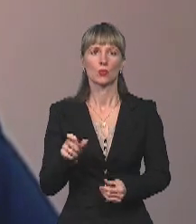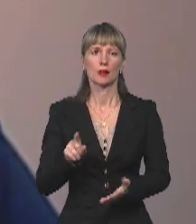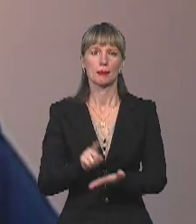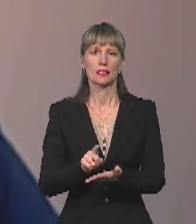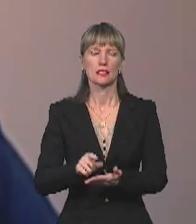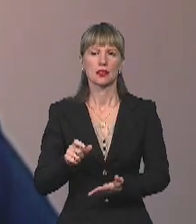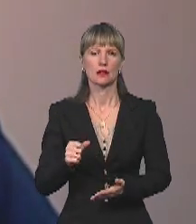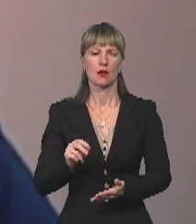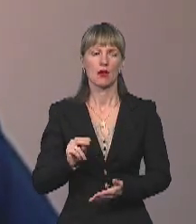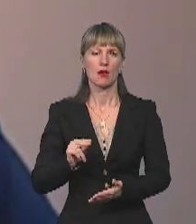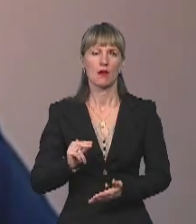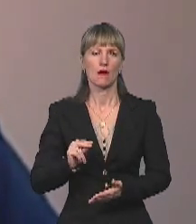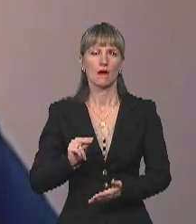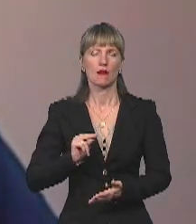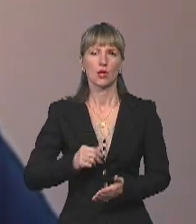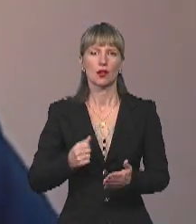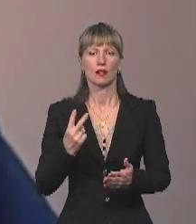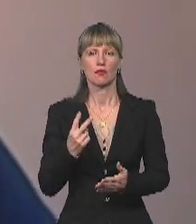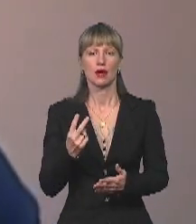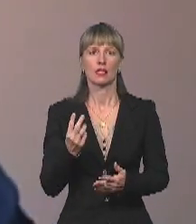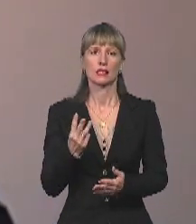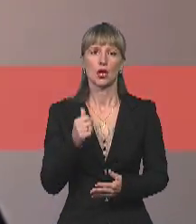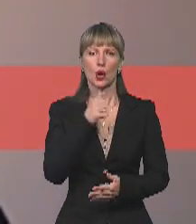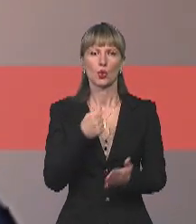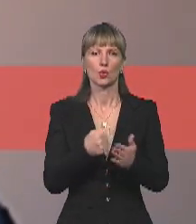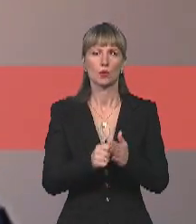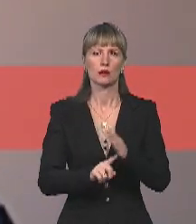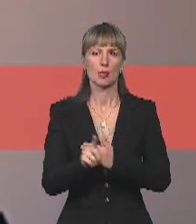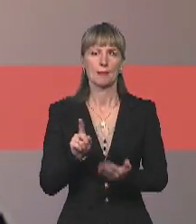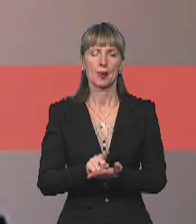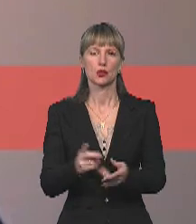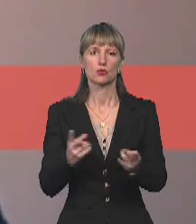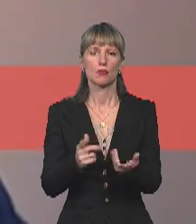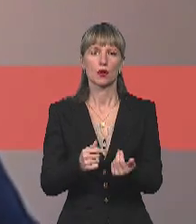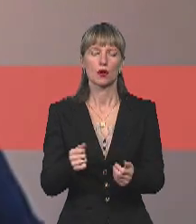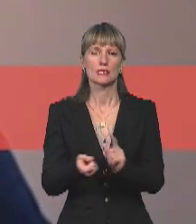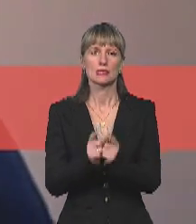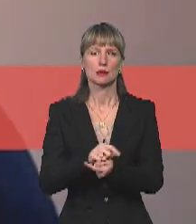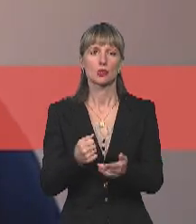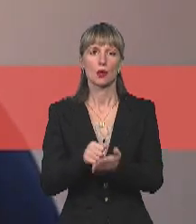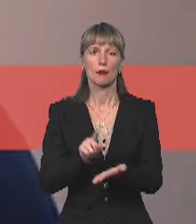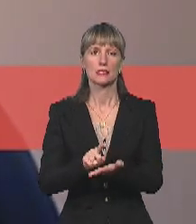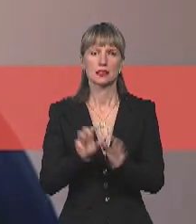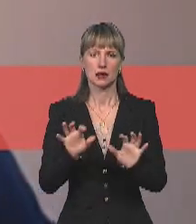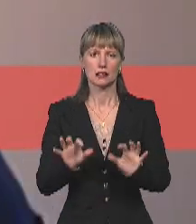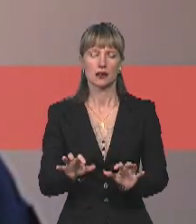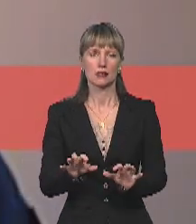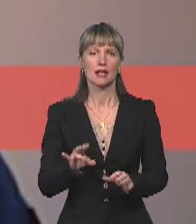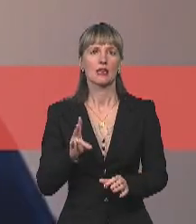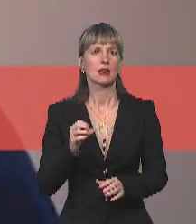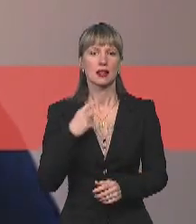років до настання пенсії, але ж треба ще враховувати і зміни до пенсійного законодавства. Не